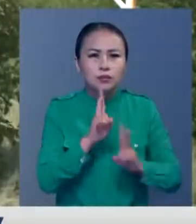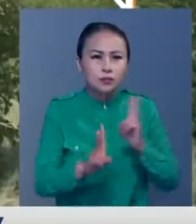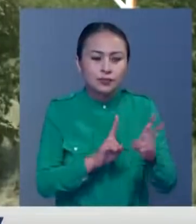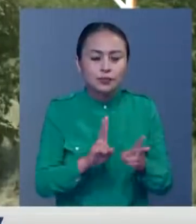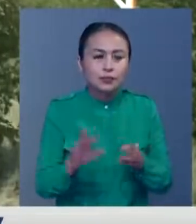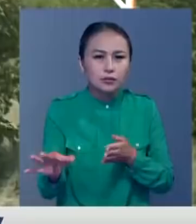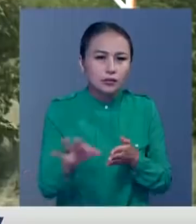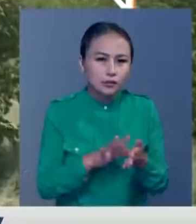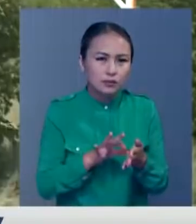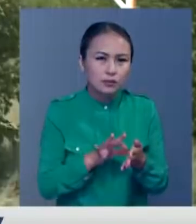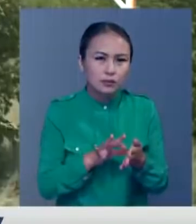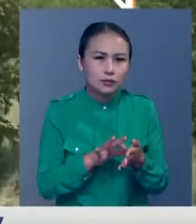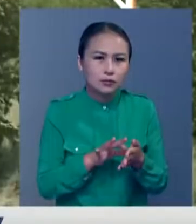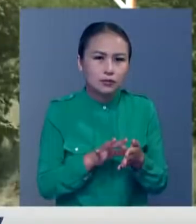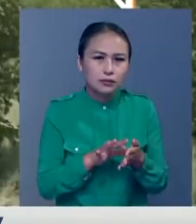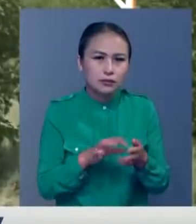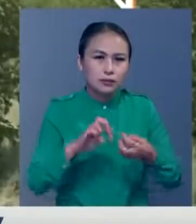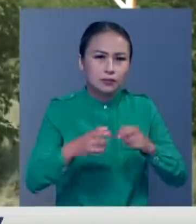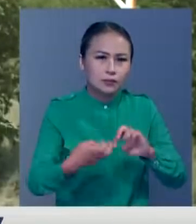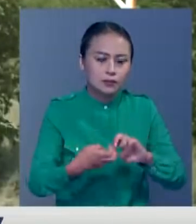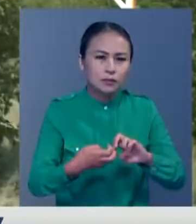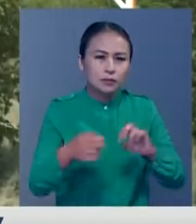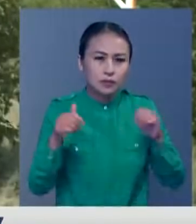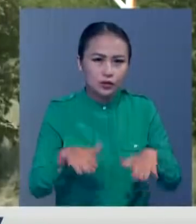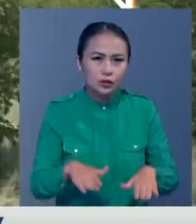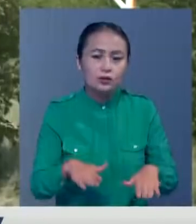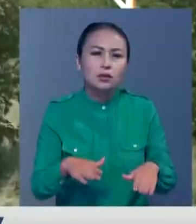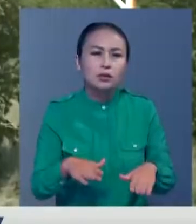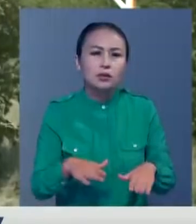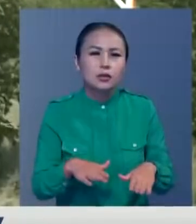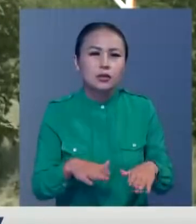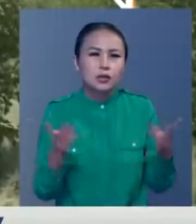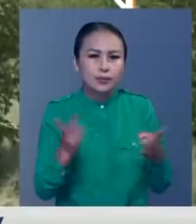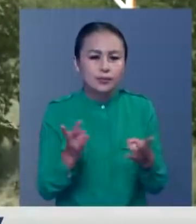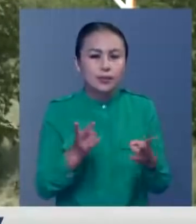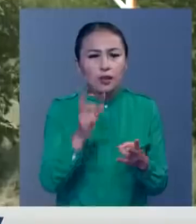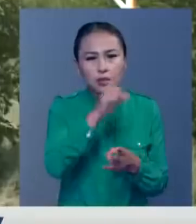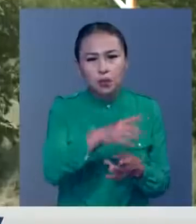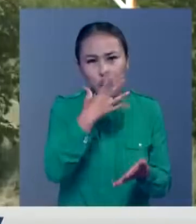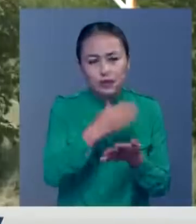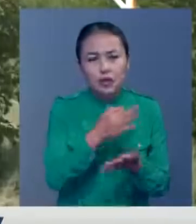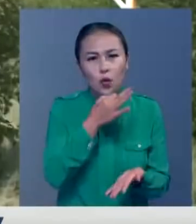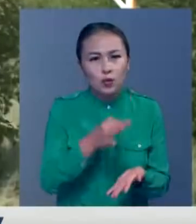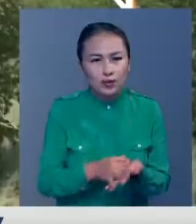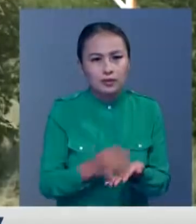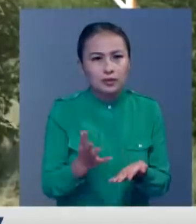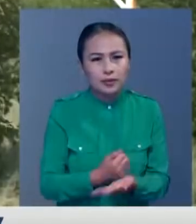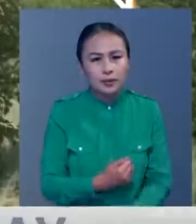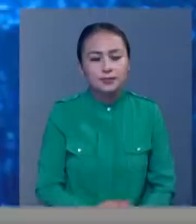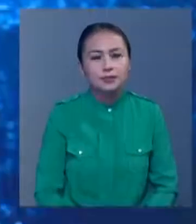дереу сол кезде шешіп, тиісті тұлғалар өзінің жауапкершілігін тартты.